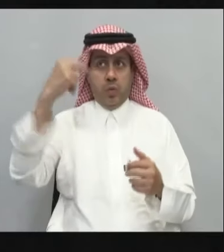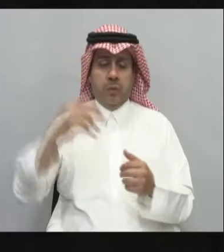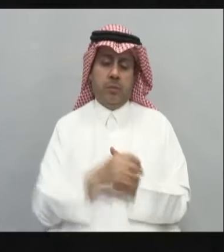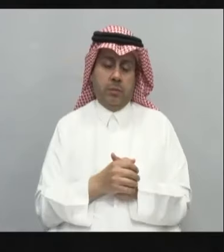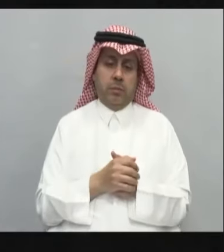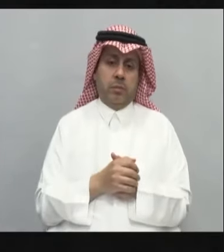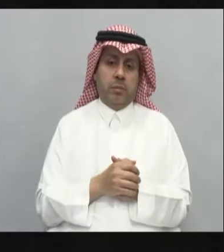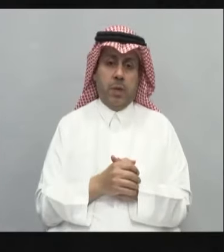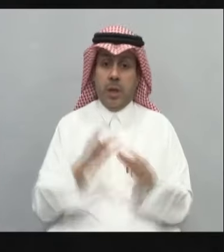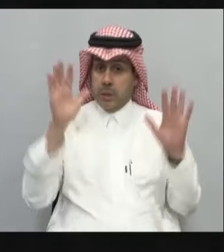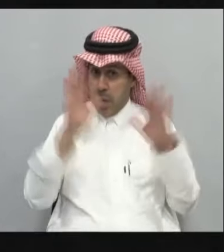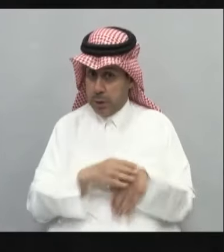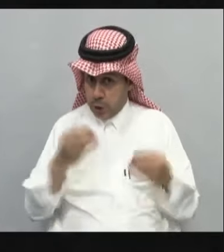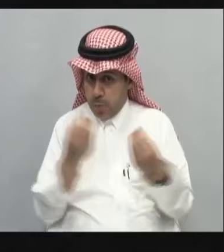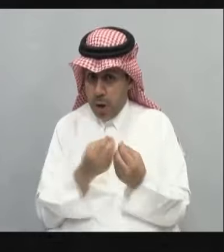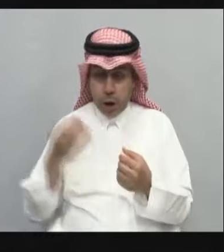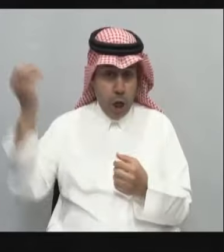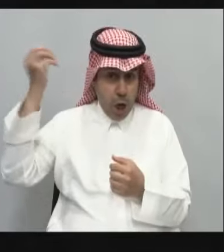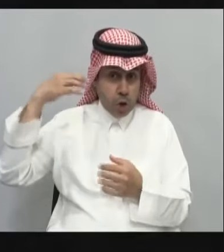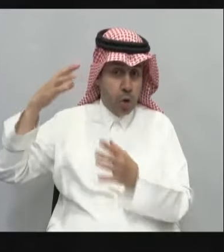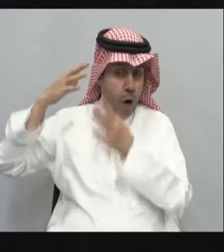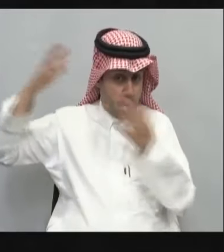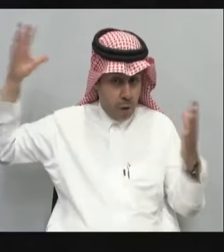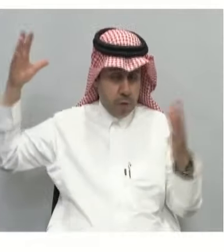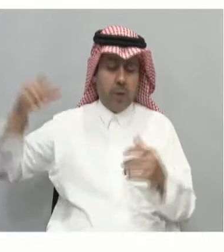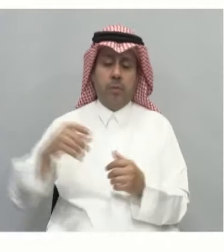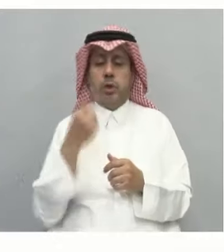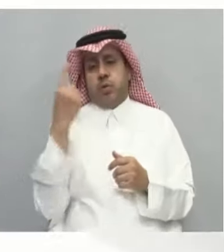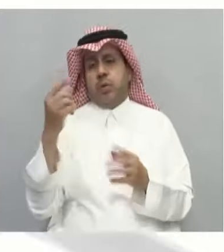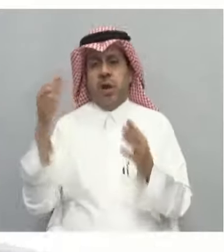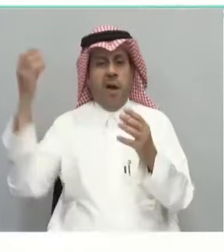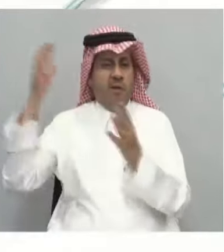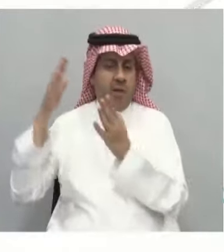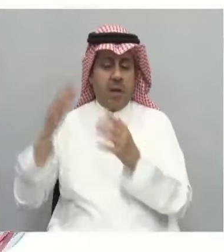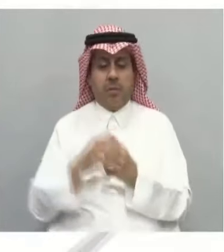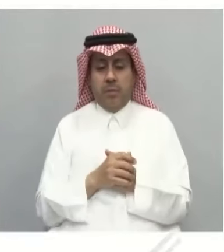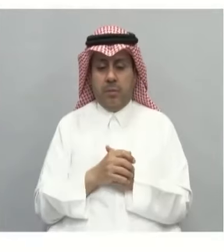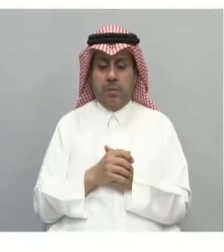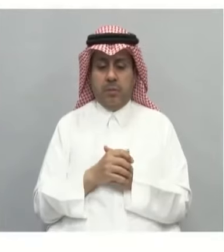افضل بدرجات من صلاه الفرد